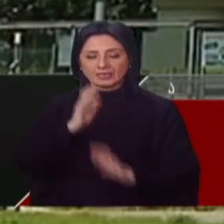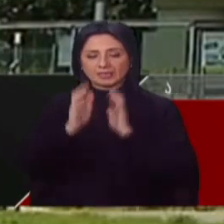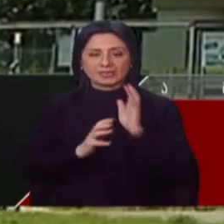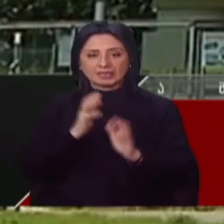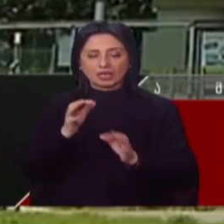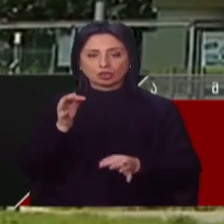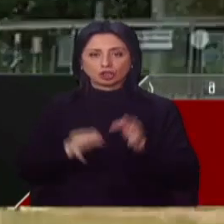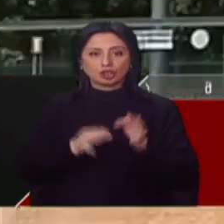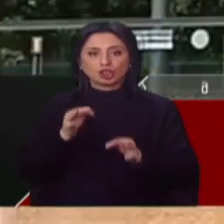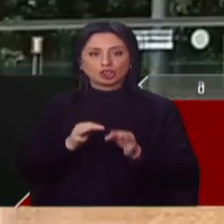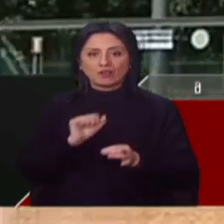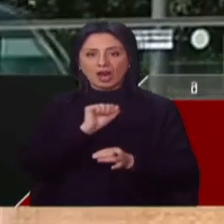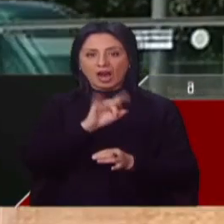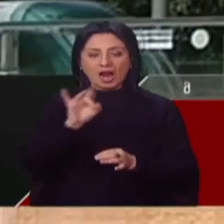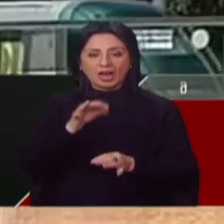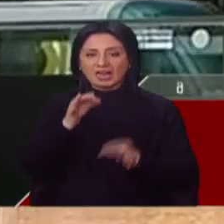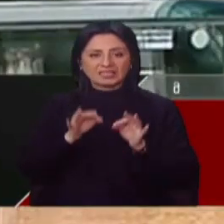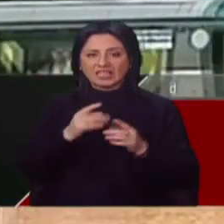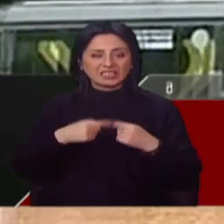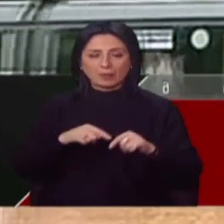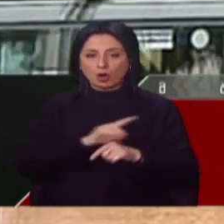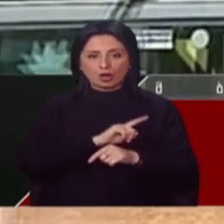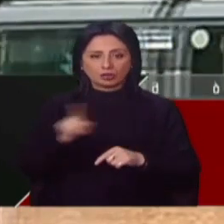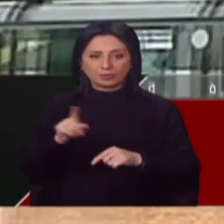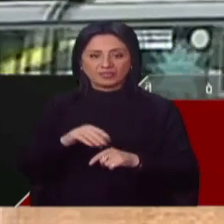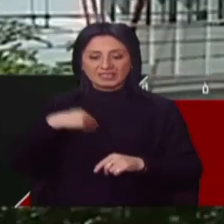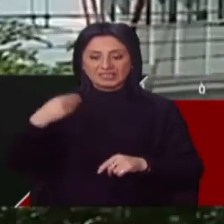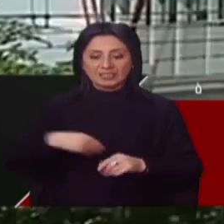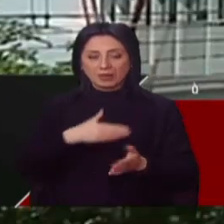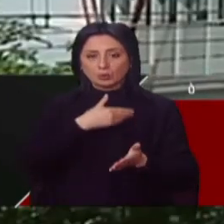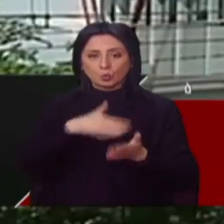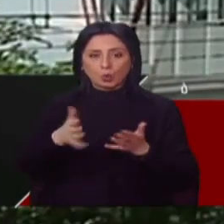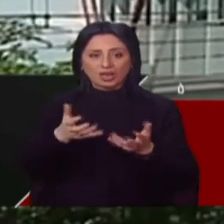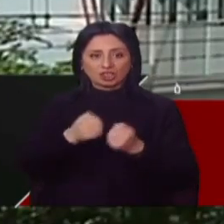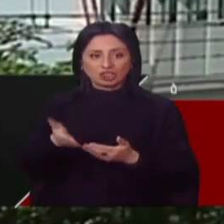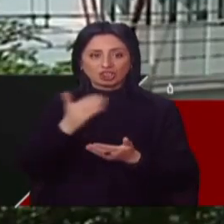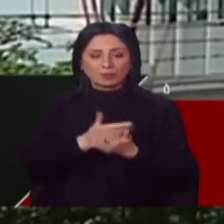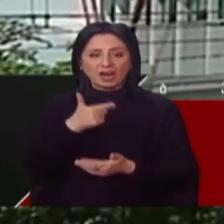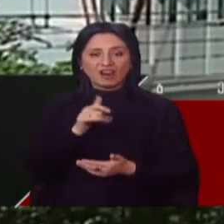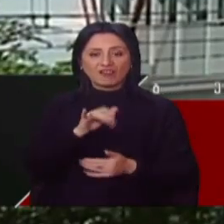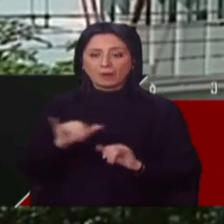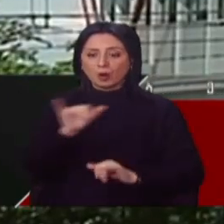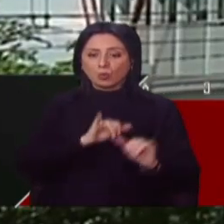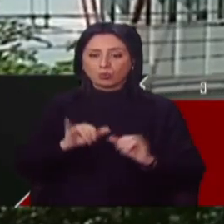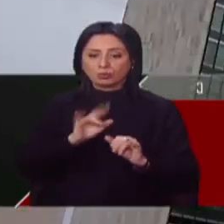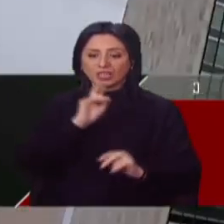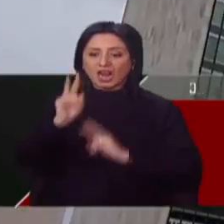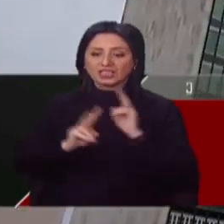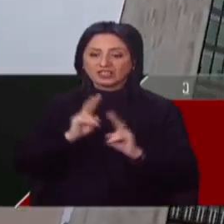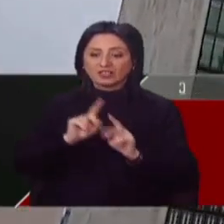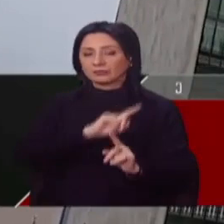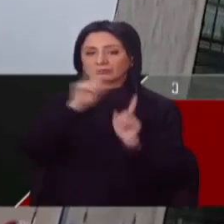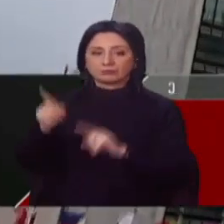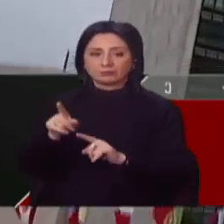Საერთაშორისო სასამართლოდან არასასამართლო ორგანომდე სტრასბურგიდან უარის მიღების შემდეგ ნიკა გვარამია გასაჩივრების შემდეგ